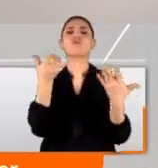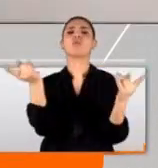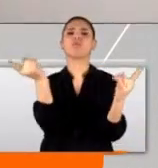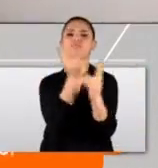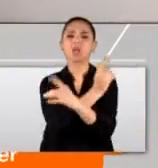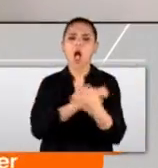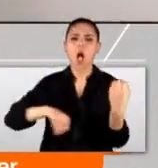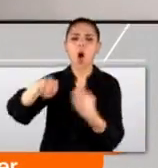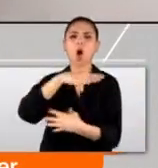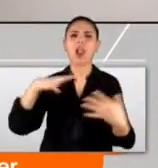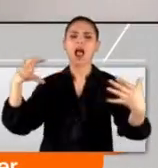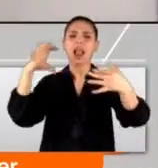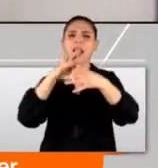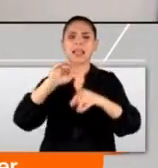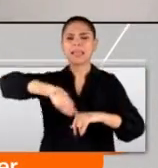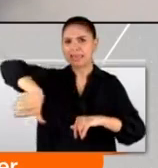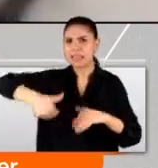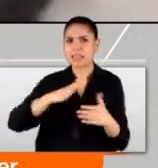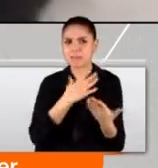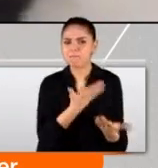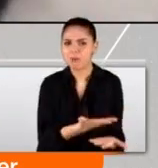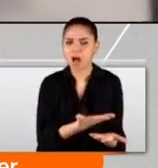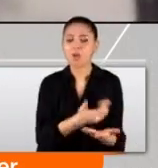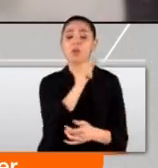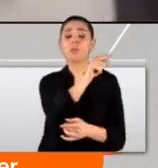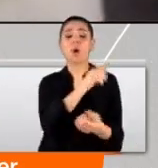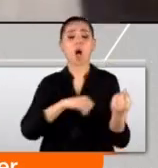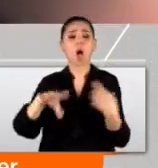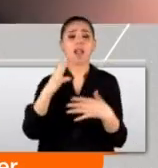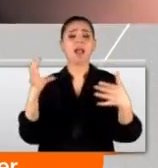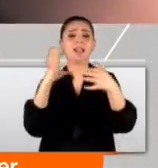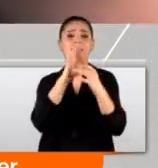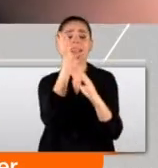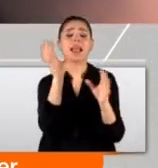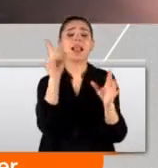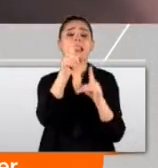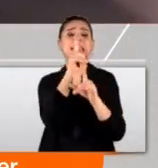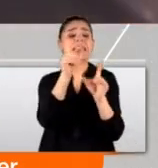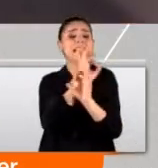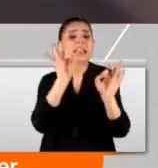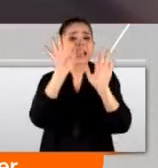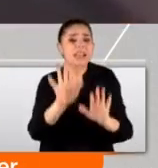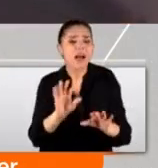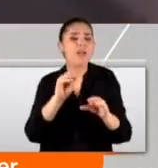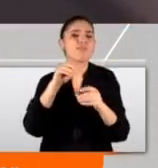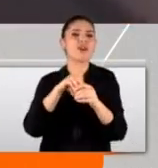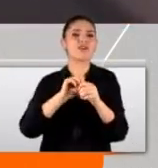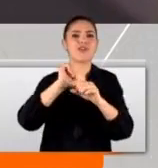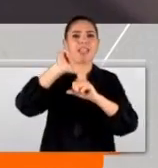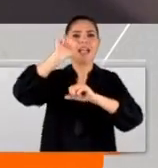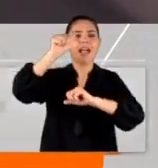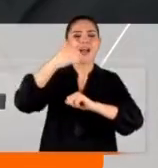tecavüz, hırsızlık, arsızlık furyasının üstünü kapatmak için her gün